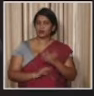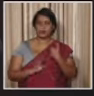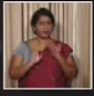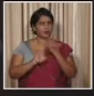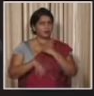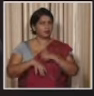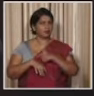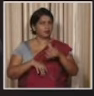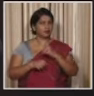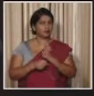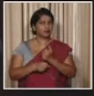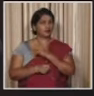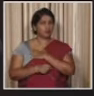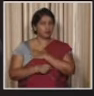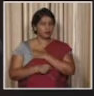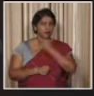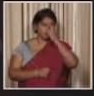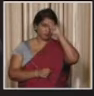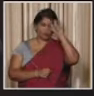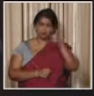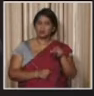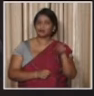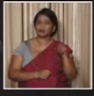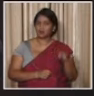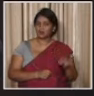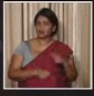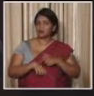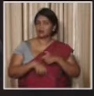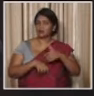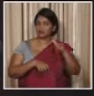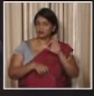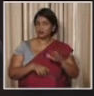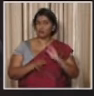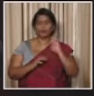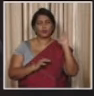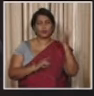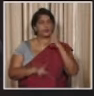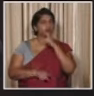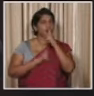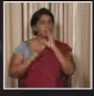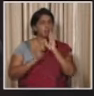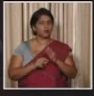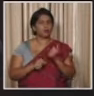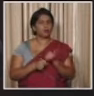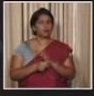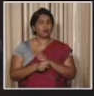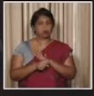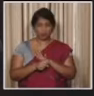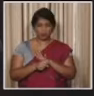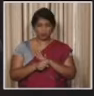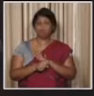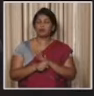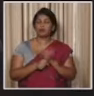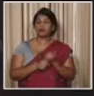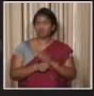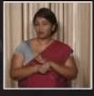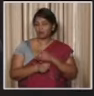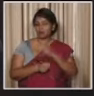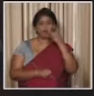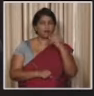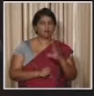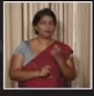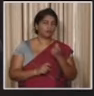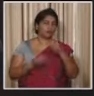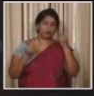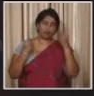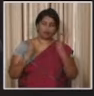පහුගිය කාලේ ගෝඨාභය රාජපක්ෂ මහත්තයාගේ ඒ කාලේ හැම කෙනෙක්ම කතා කරා මේ කොරෝනා. කොරෝනා නිසා මේ